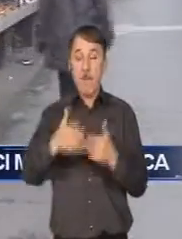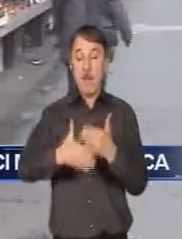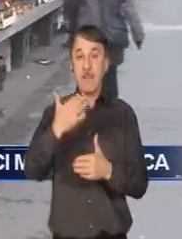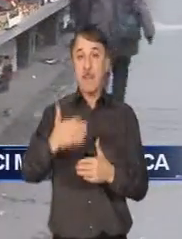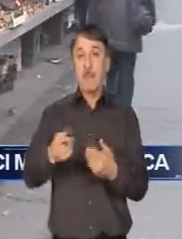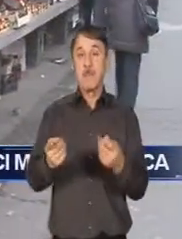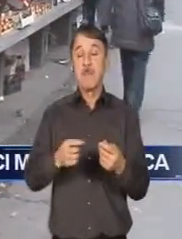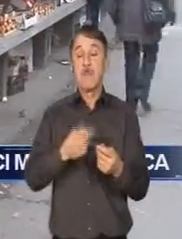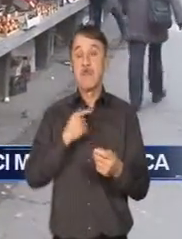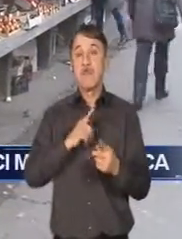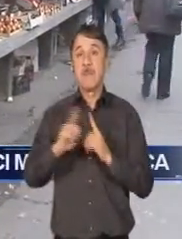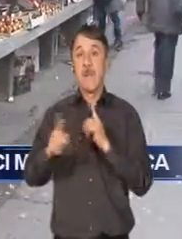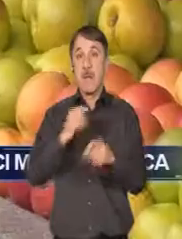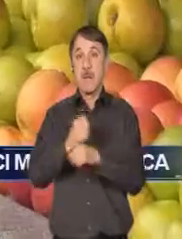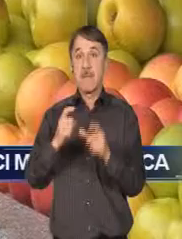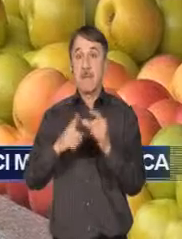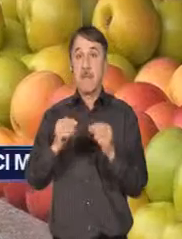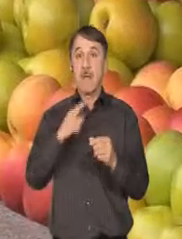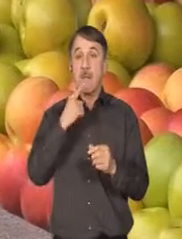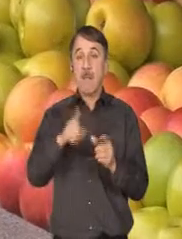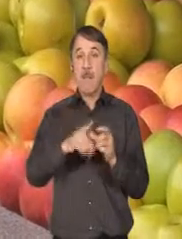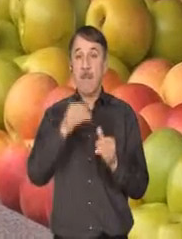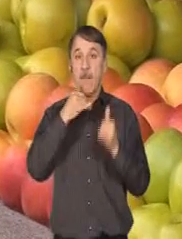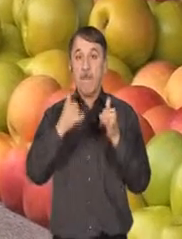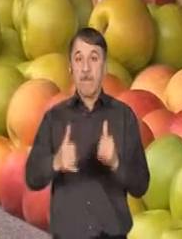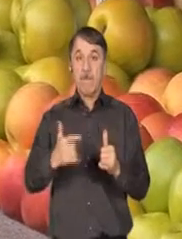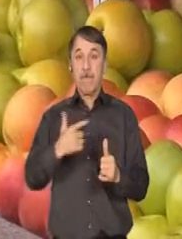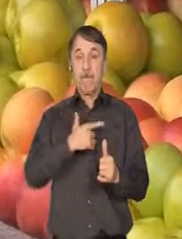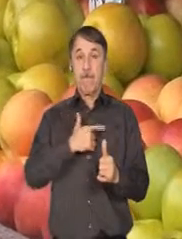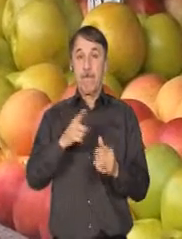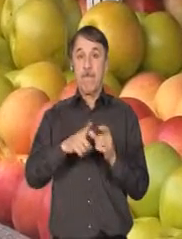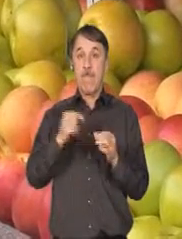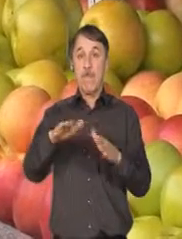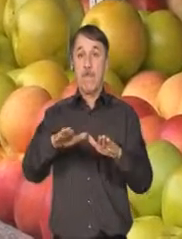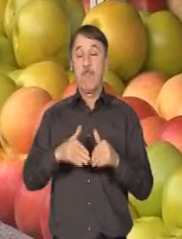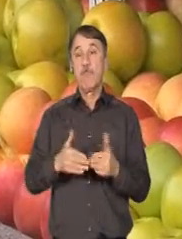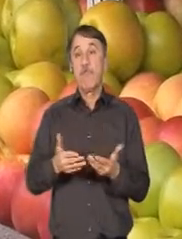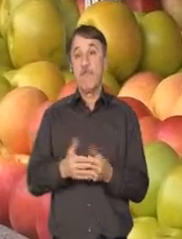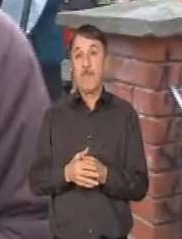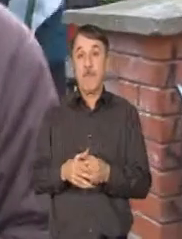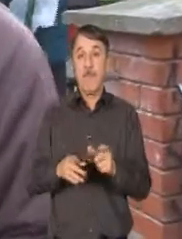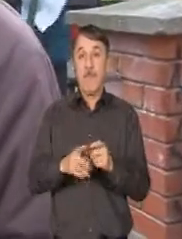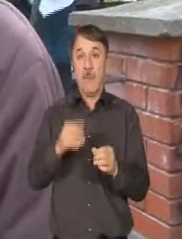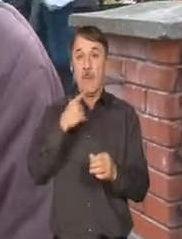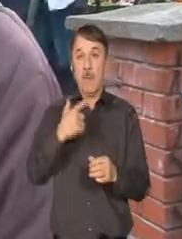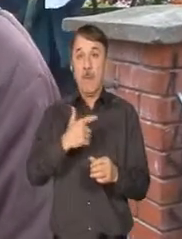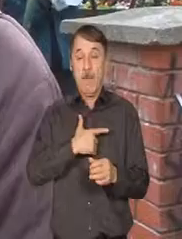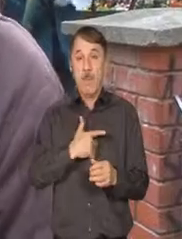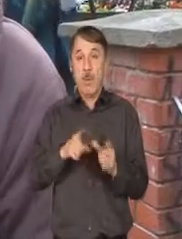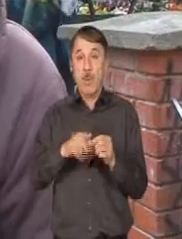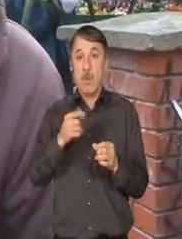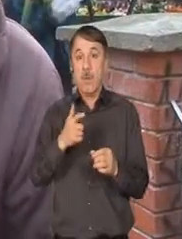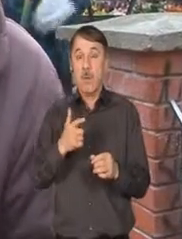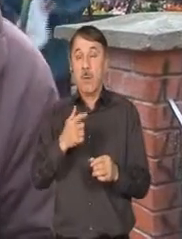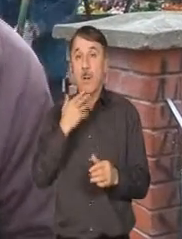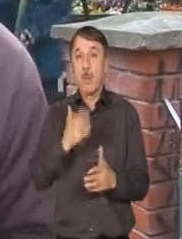voće i povrće. Cene su, kako kažu, gotovo nepromenjene, ali sada manje toga mogu da priušte. Pa sad nisam ni gledala ništa,